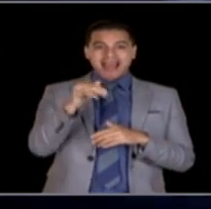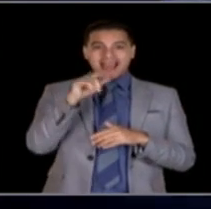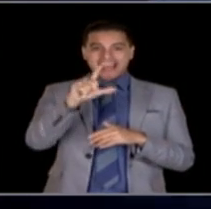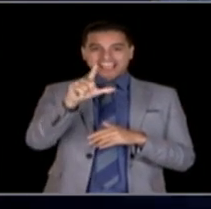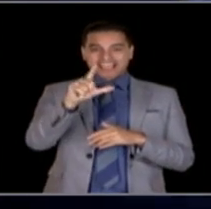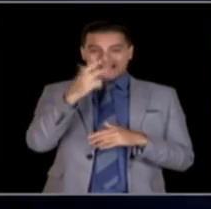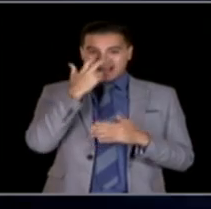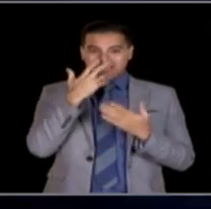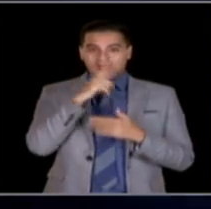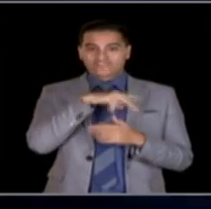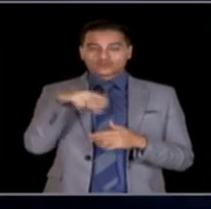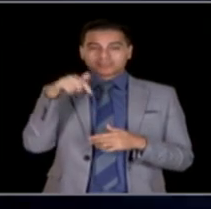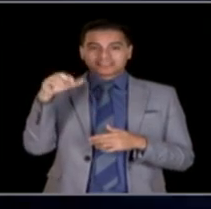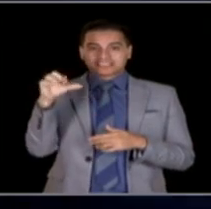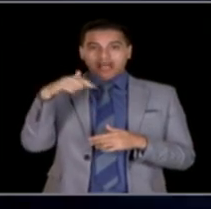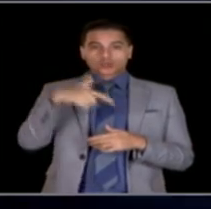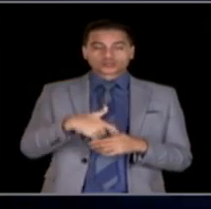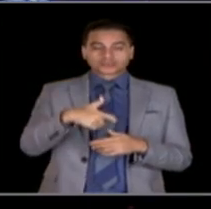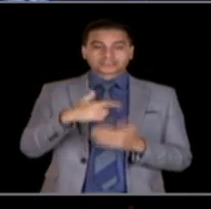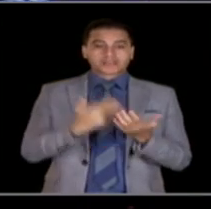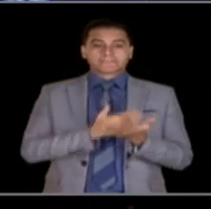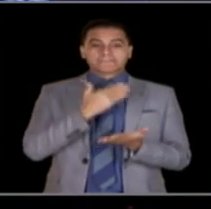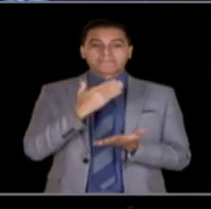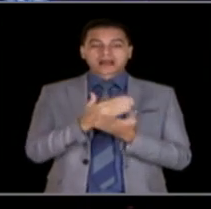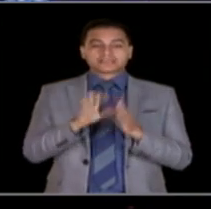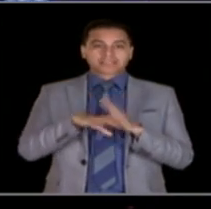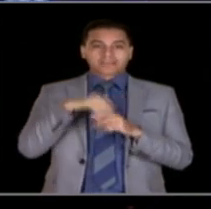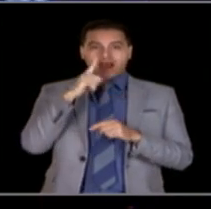1869، وتم العمل فيها من